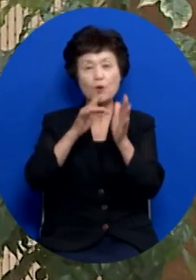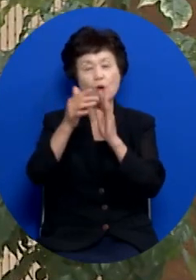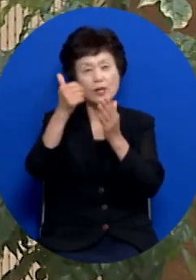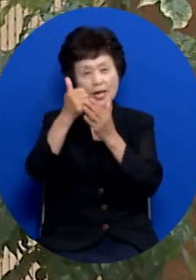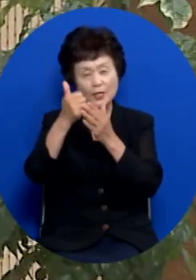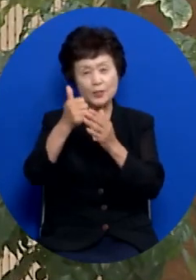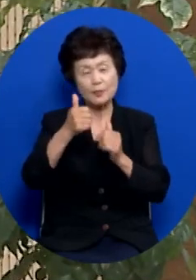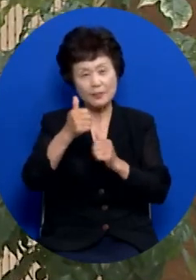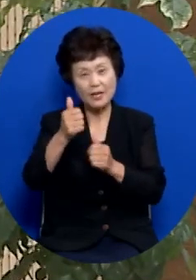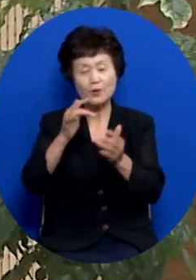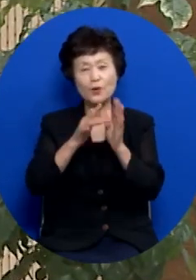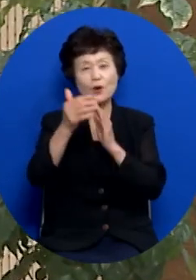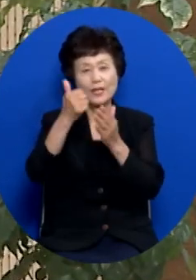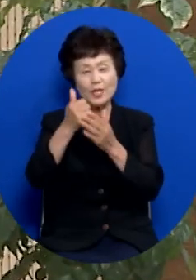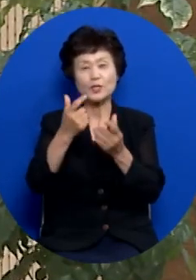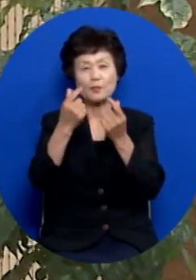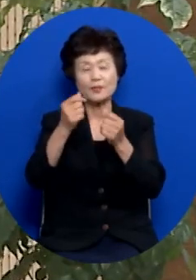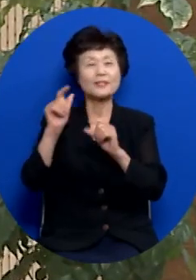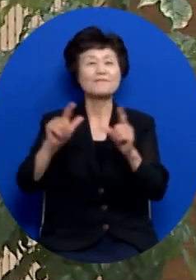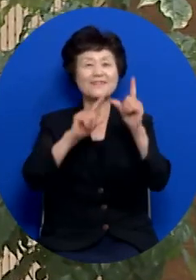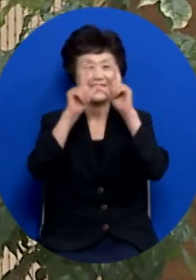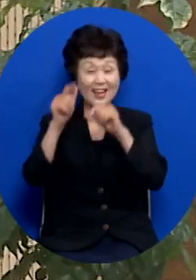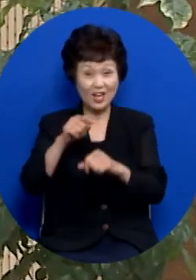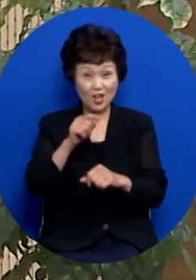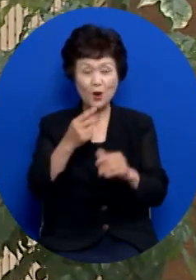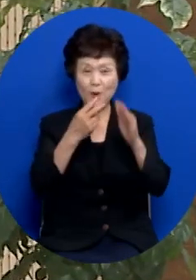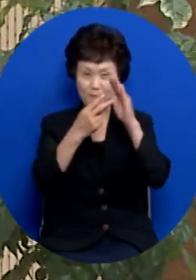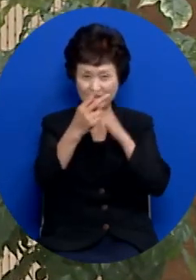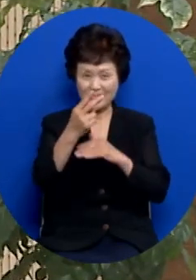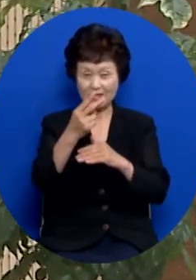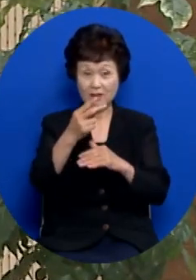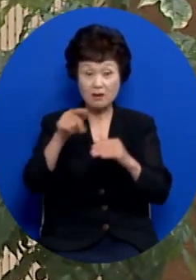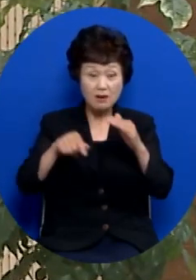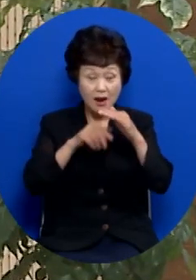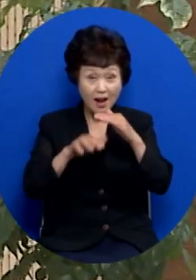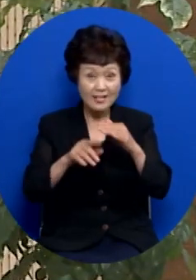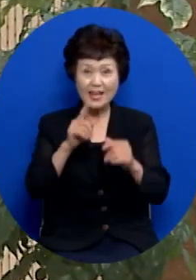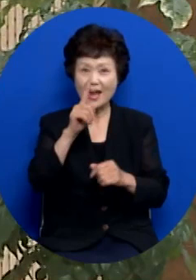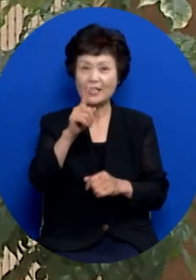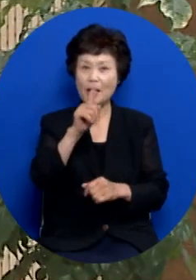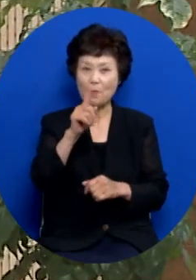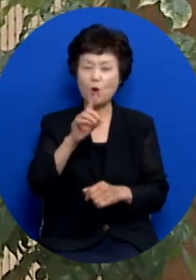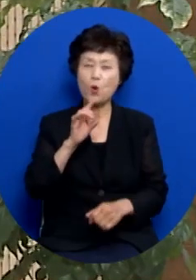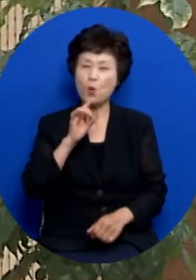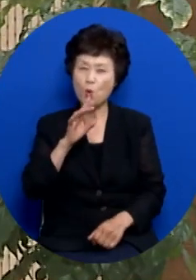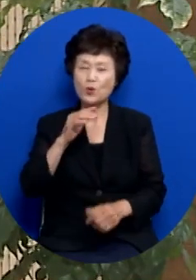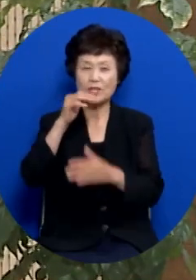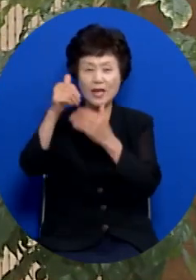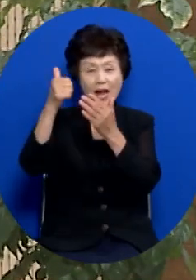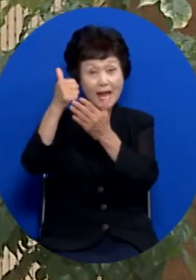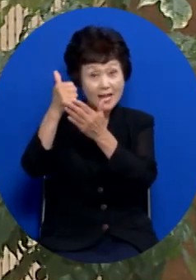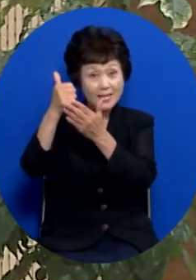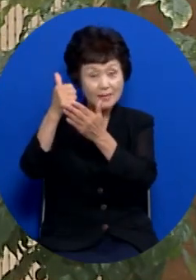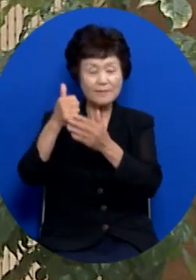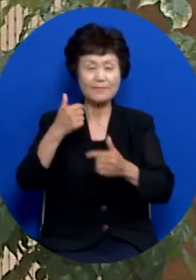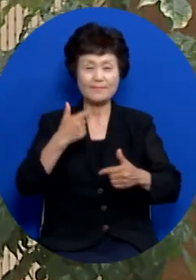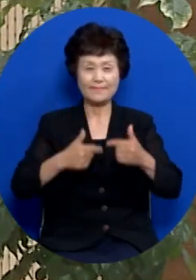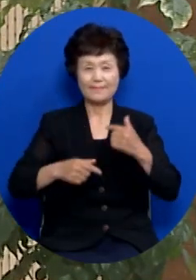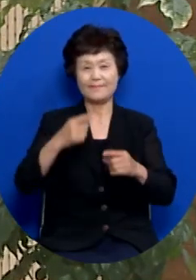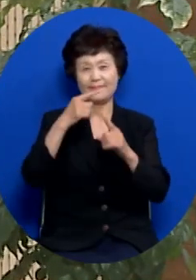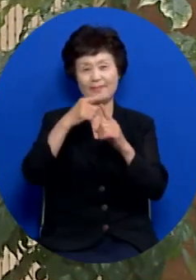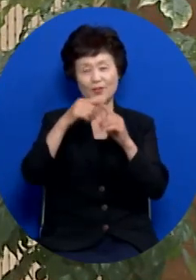살자. 그것이 비전이고 전부입니다. 그 속에는 한 가지 오직 하나님이 기뻐하는 교회가